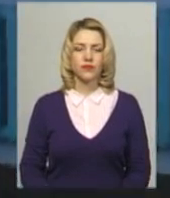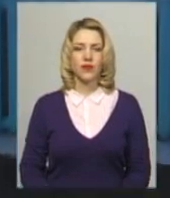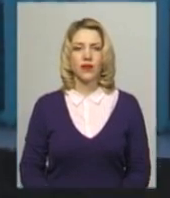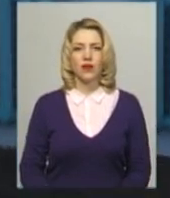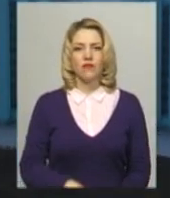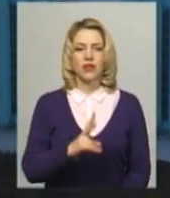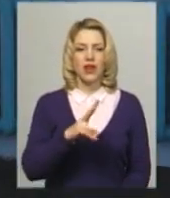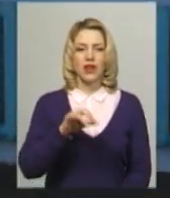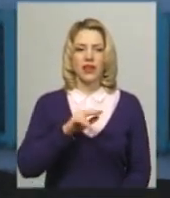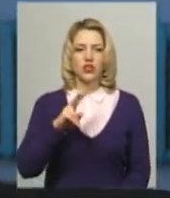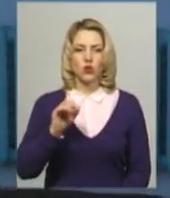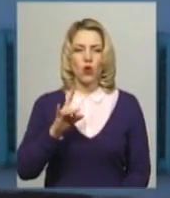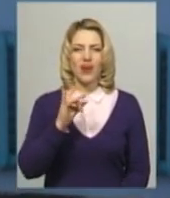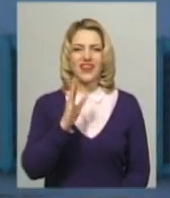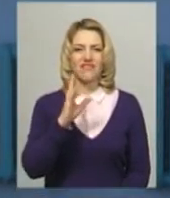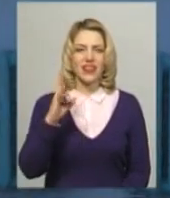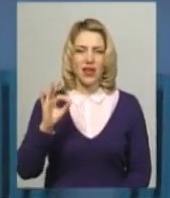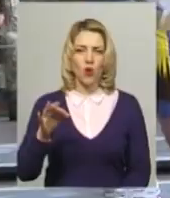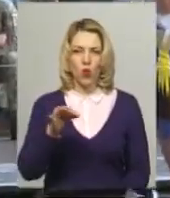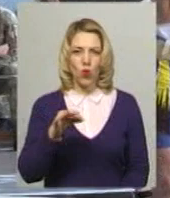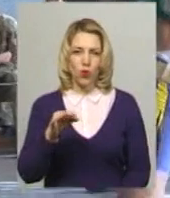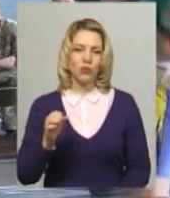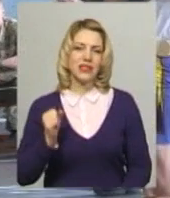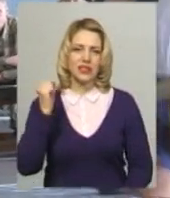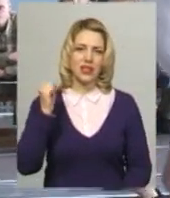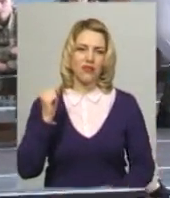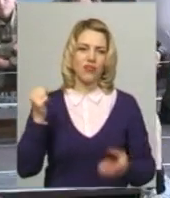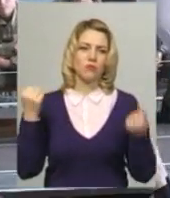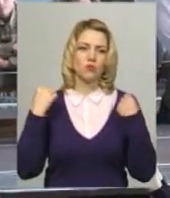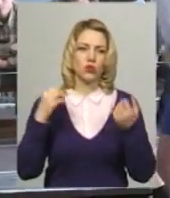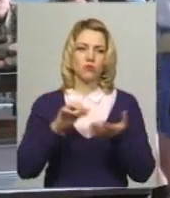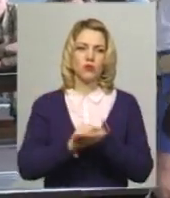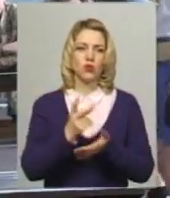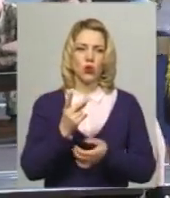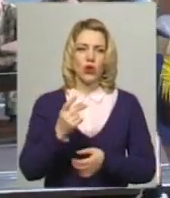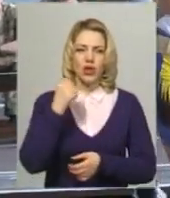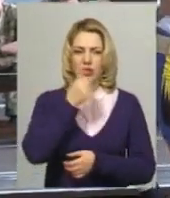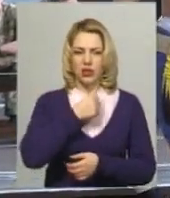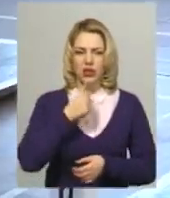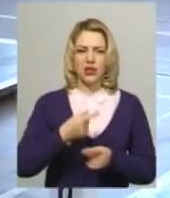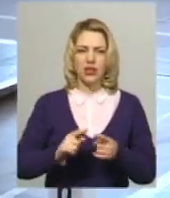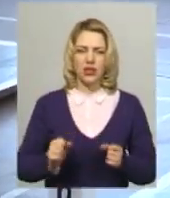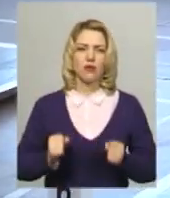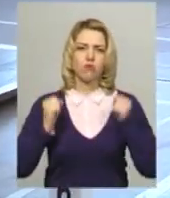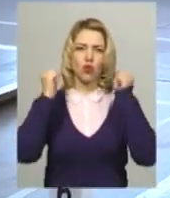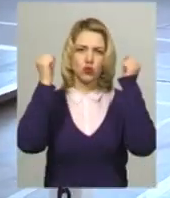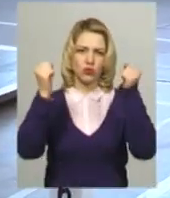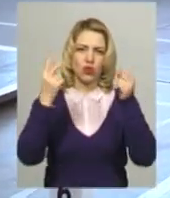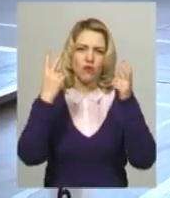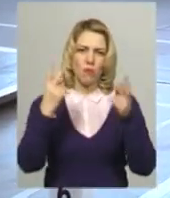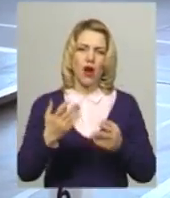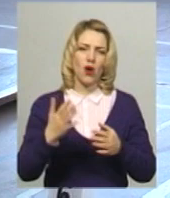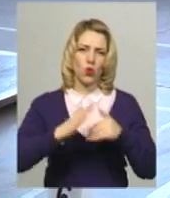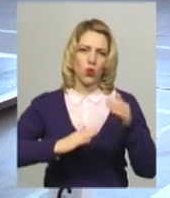Віталій Клочко з Рівненської області. Гирьовим спортом займається другий рік. Сьогодні виконав праву пошту в гирь двома руками. Хлопець